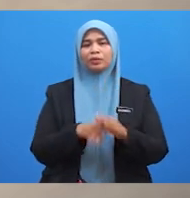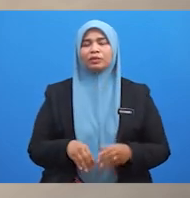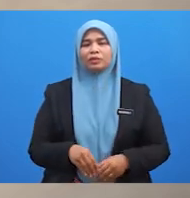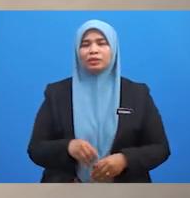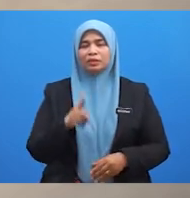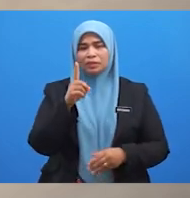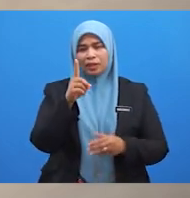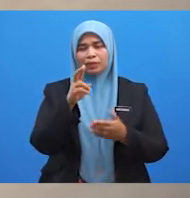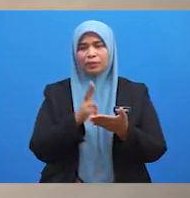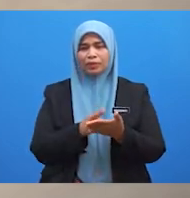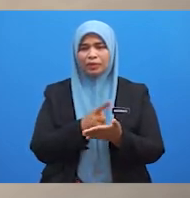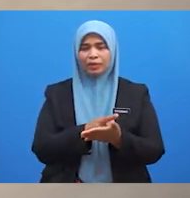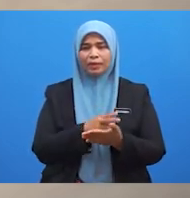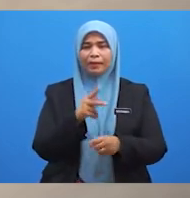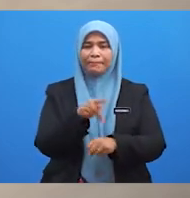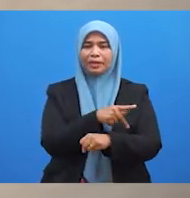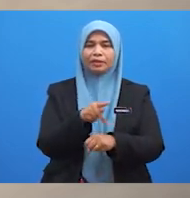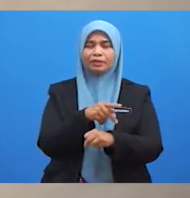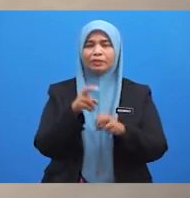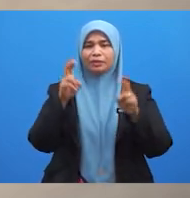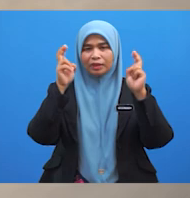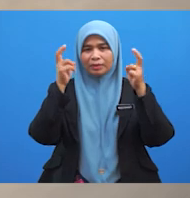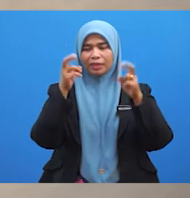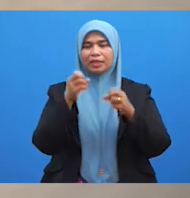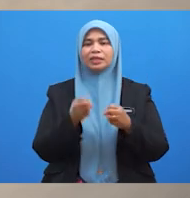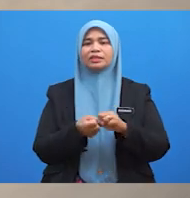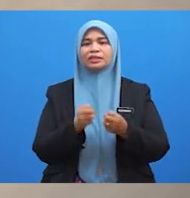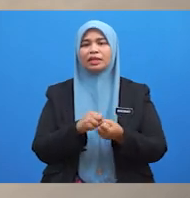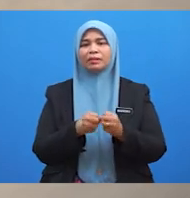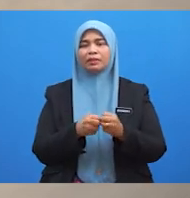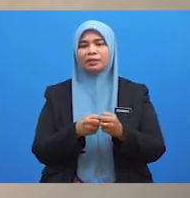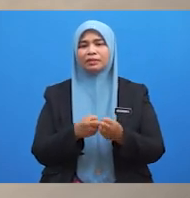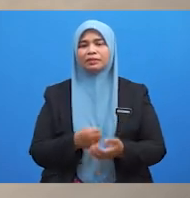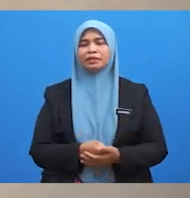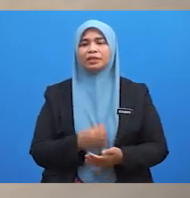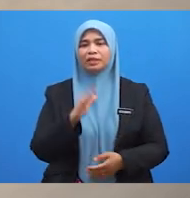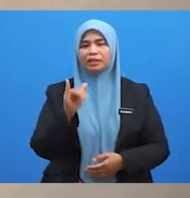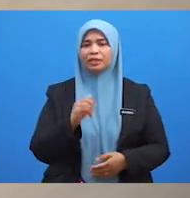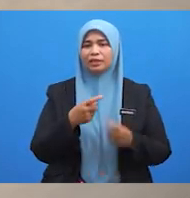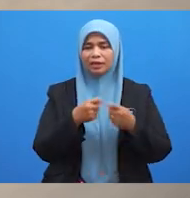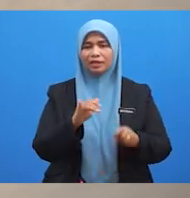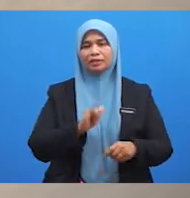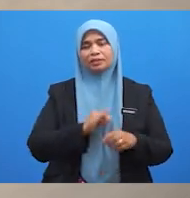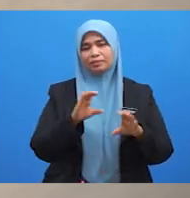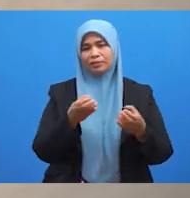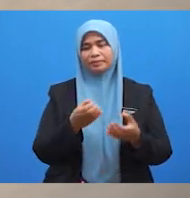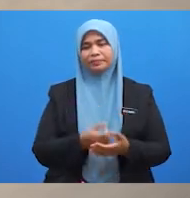pantun bertemakan persahabatan yang telah saya hasilkan.